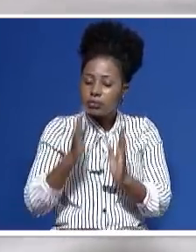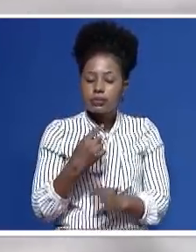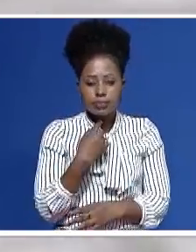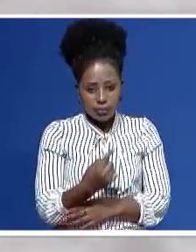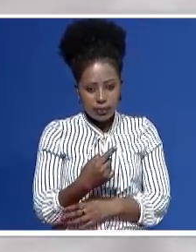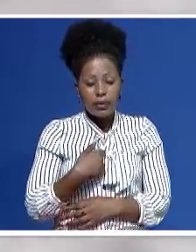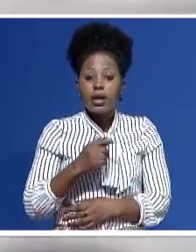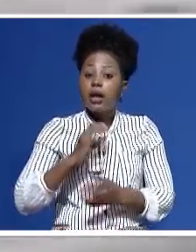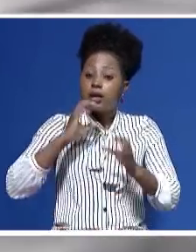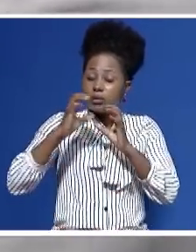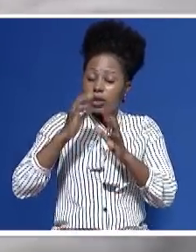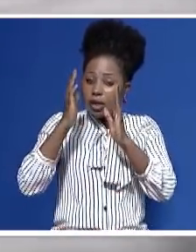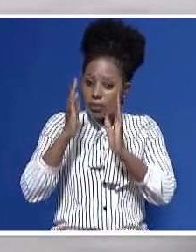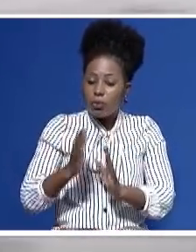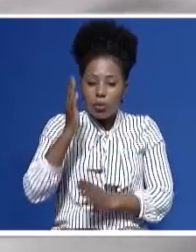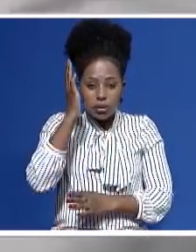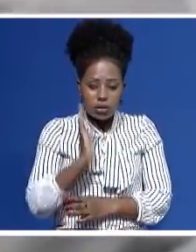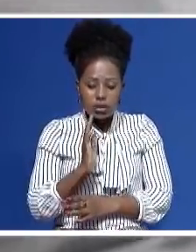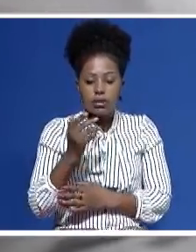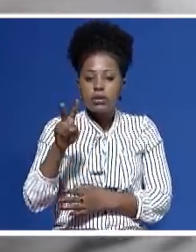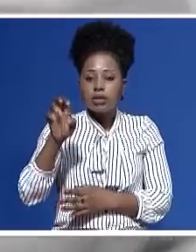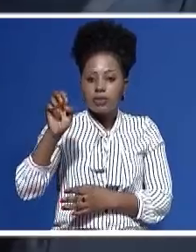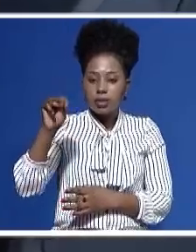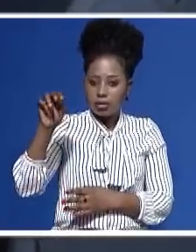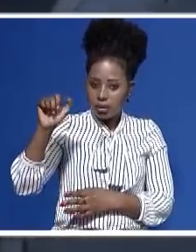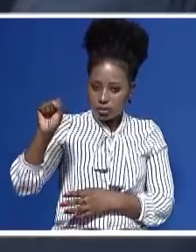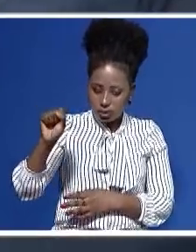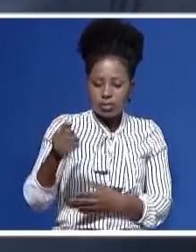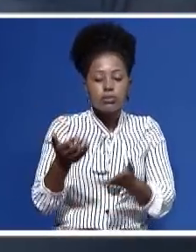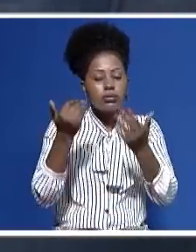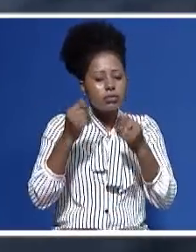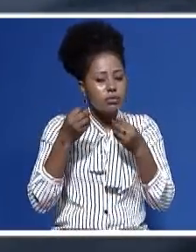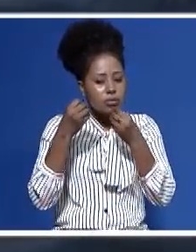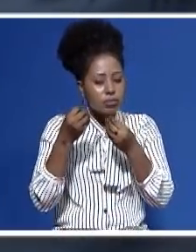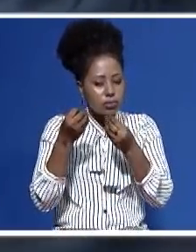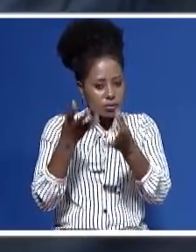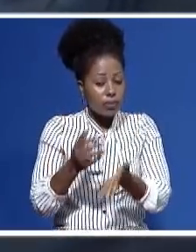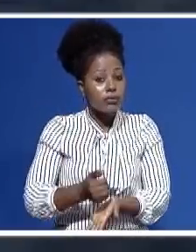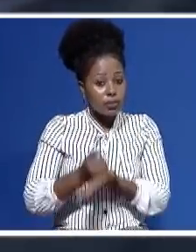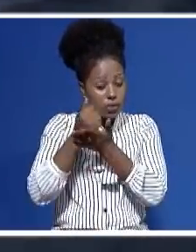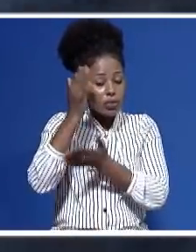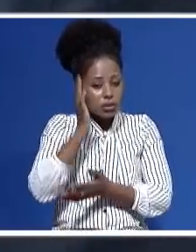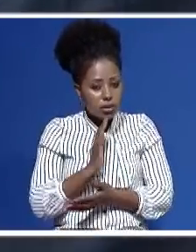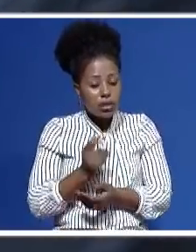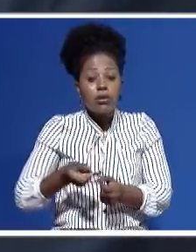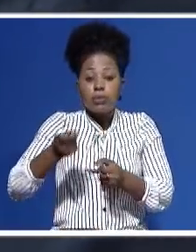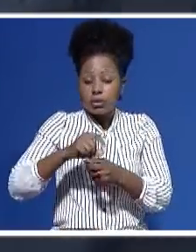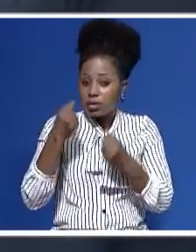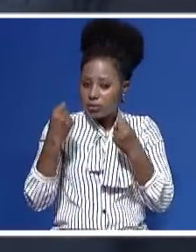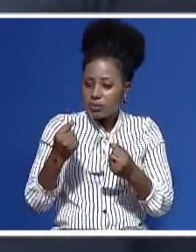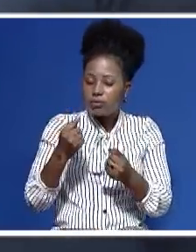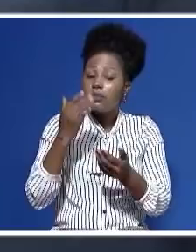amesema atawasiliana na mkuu wa majeshi Jenerali Venance Mabeyo ili aweze kupata msaada wa wanajeshi kuongeza nguvu